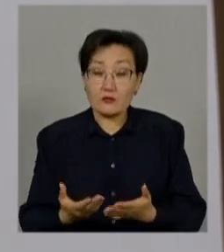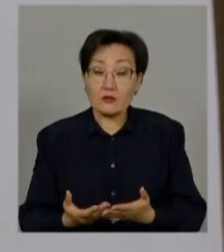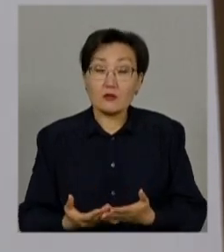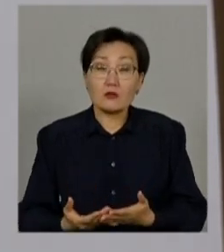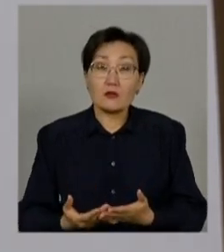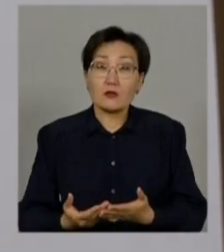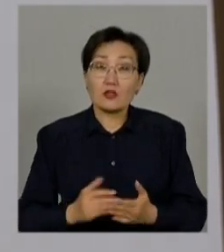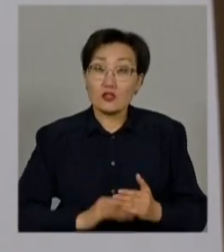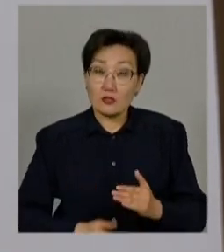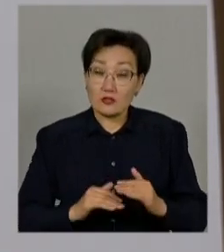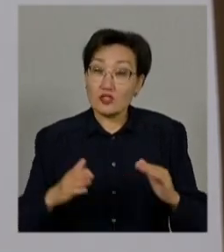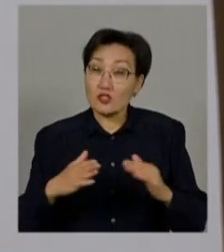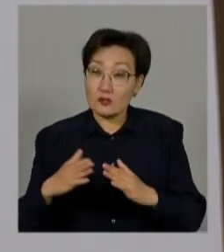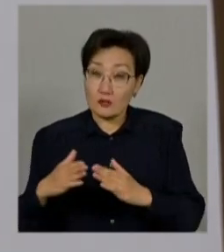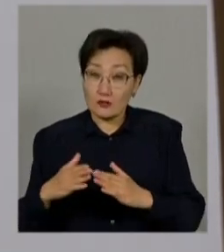Частный секторда.